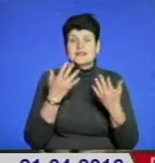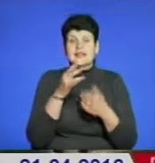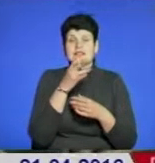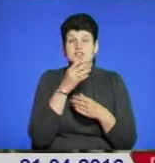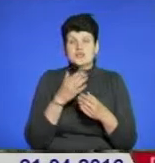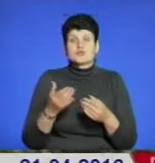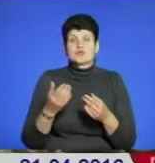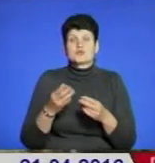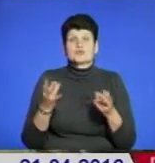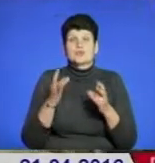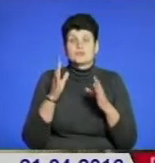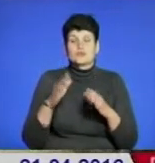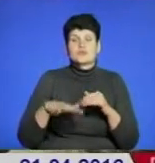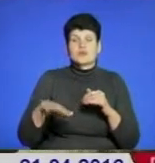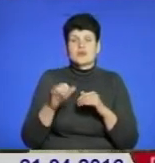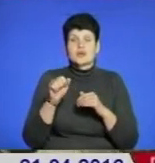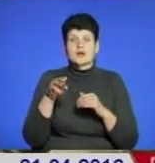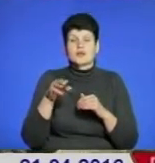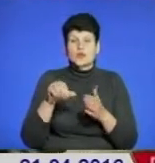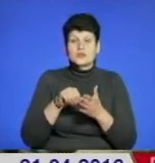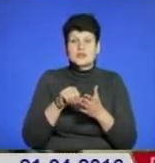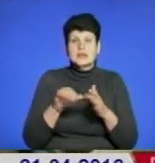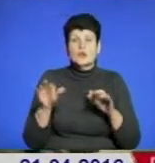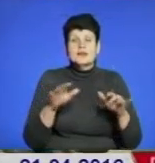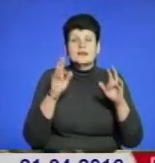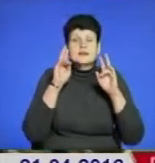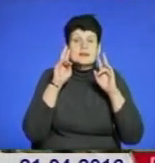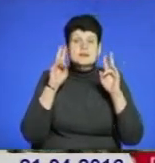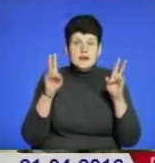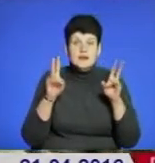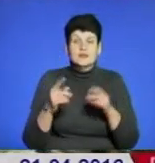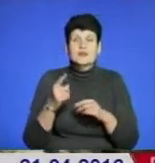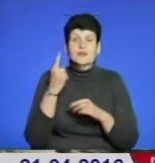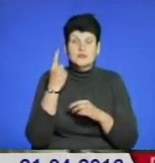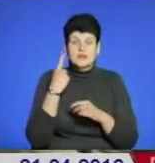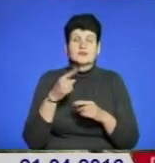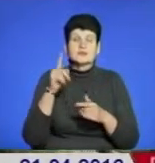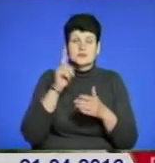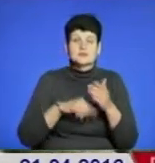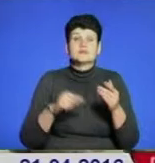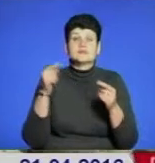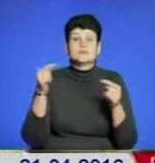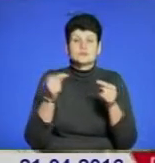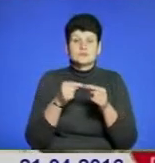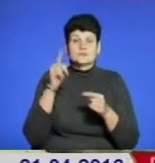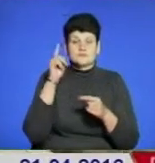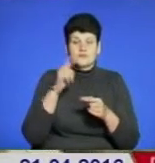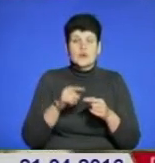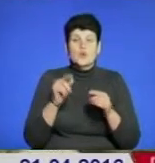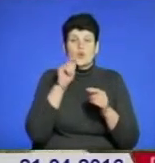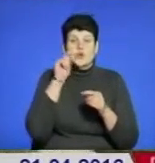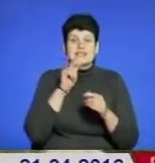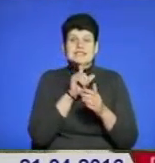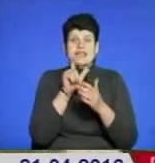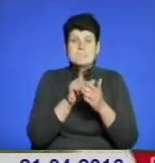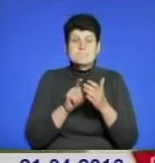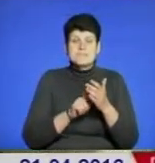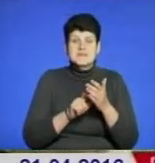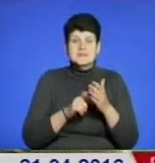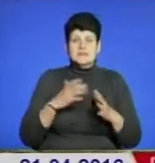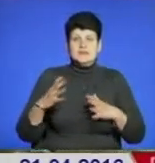доведеться бути в зоні АТО, учасники оркестру не знають. Та в одному переконані – українська пісня в зоні бойових дій